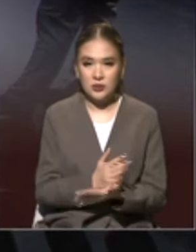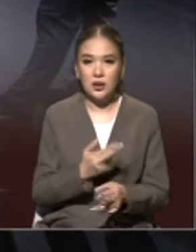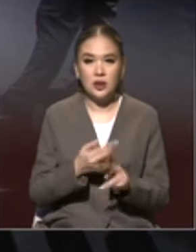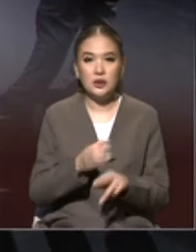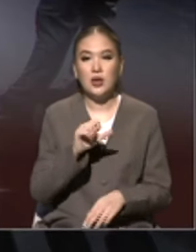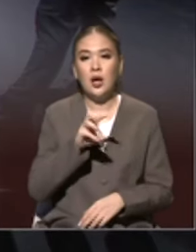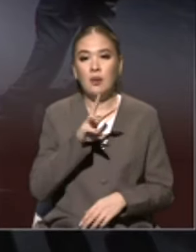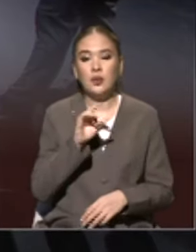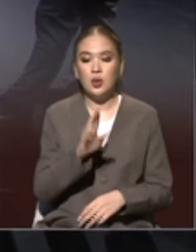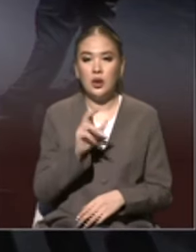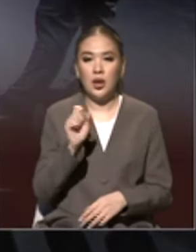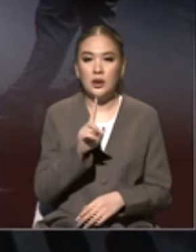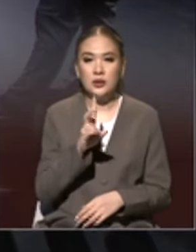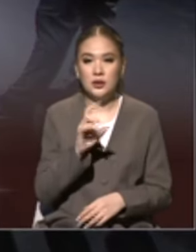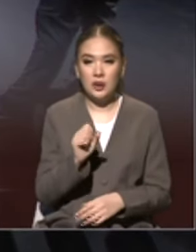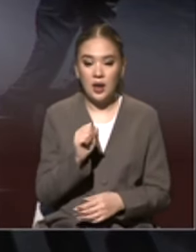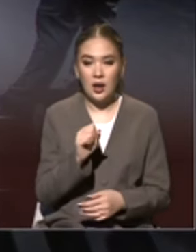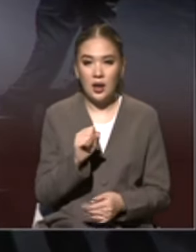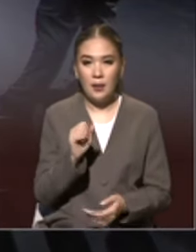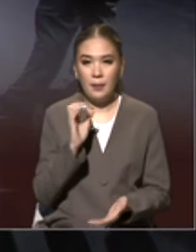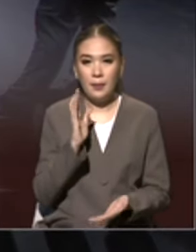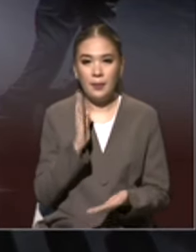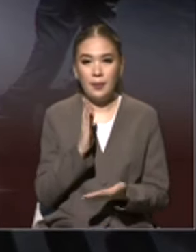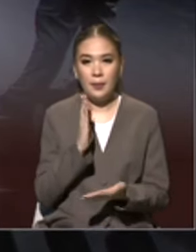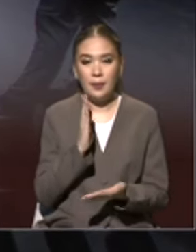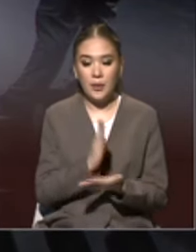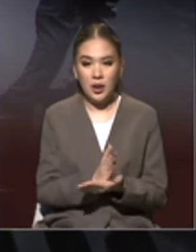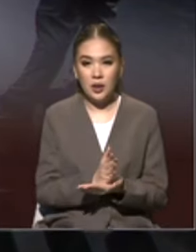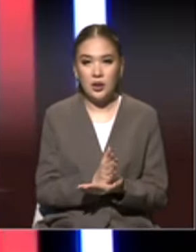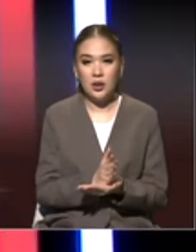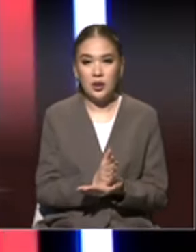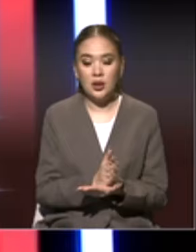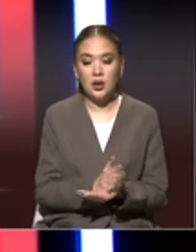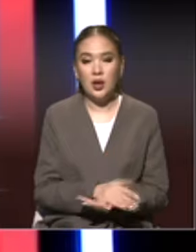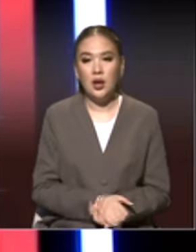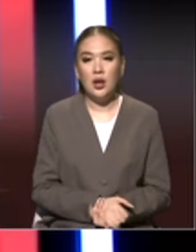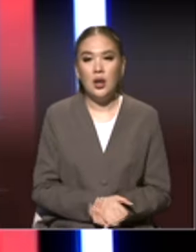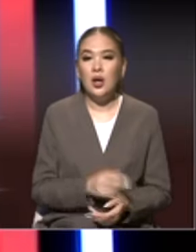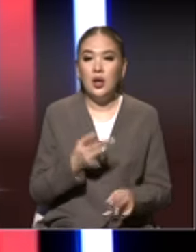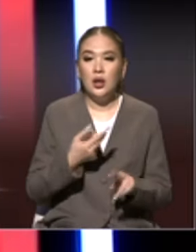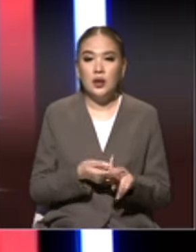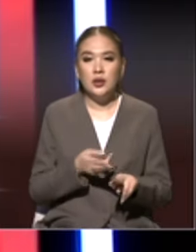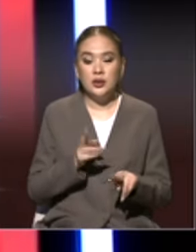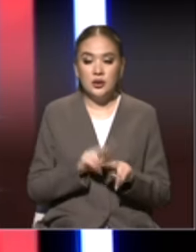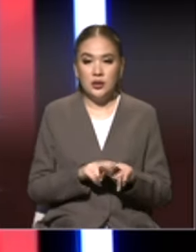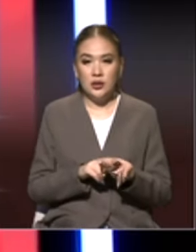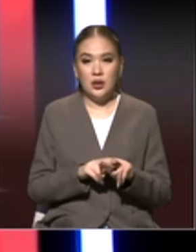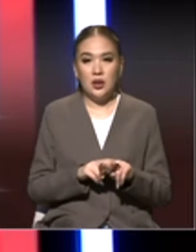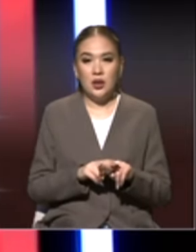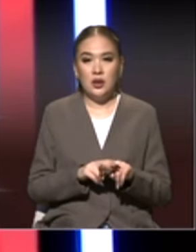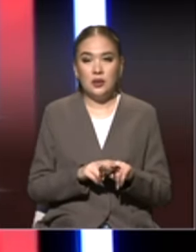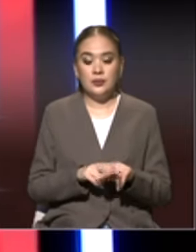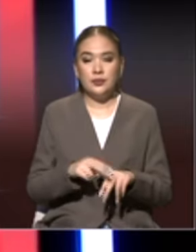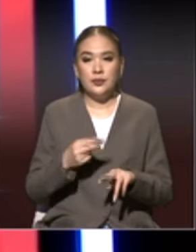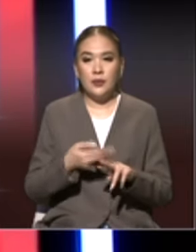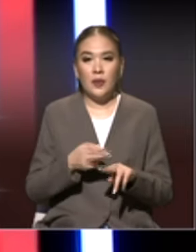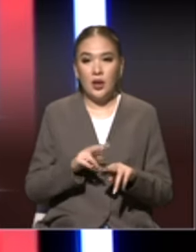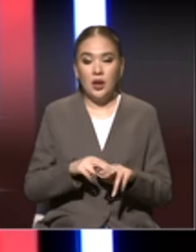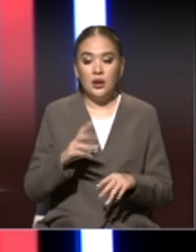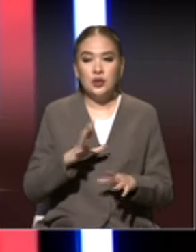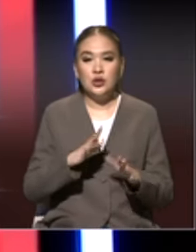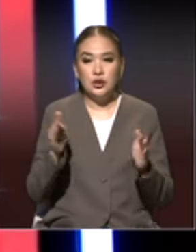Самұрық қазына әл ауқаттық қорының сатып алуы бар. Бұл жерде Самұрық қазына еліміздегі ең